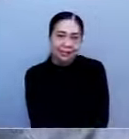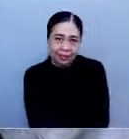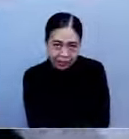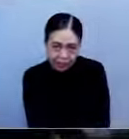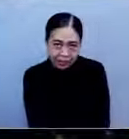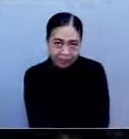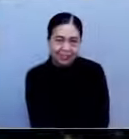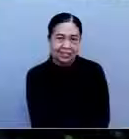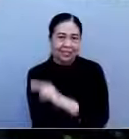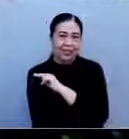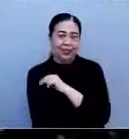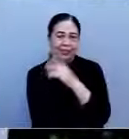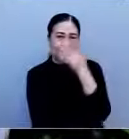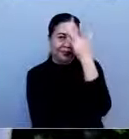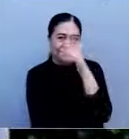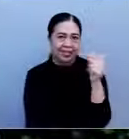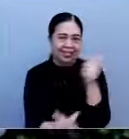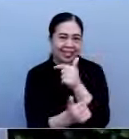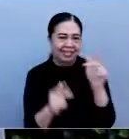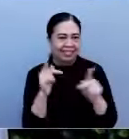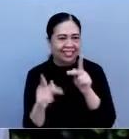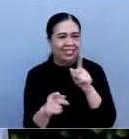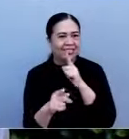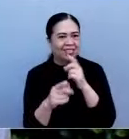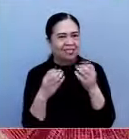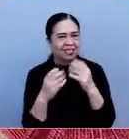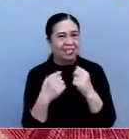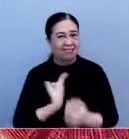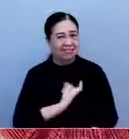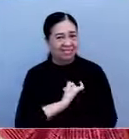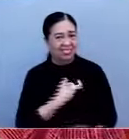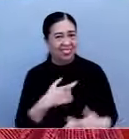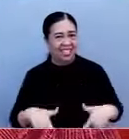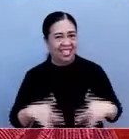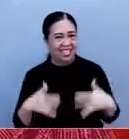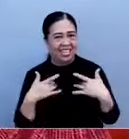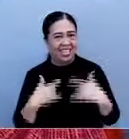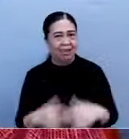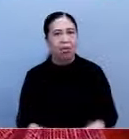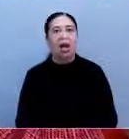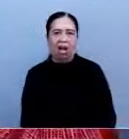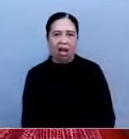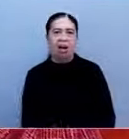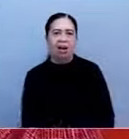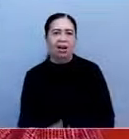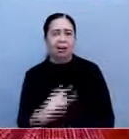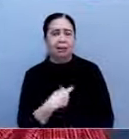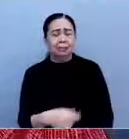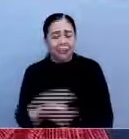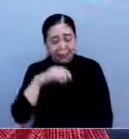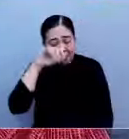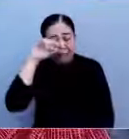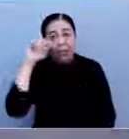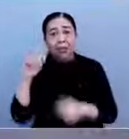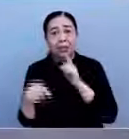Basic. Nakakatawang tao, marami raw ano, hinanakit sa buhay. Sa buhay. Hindi naman kasi naitata doon.